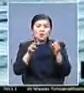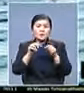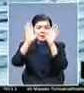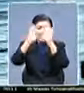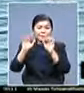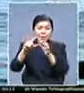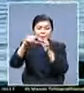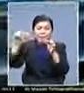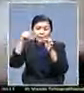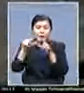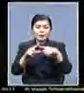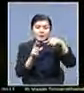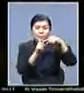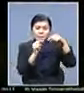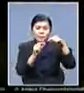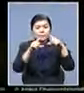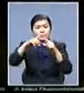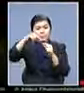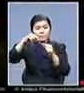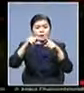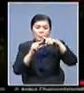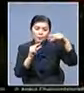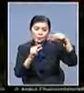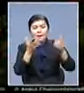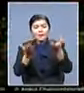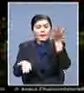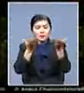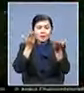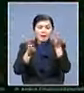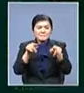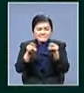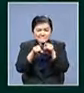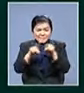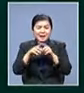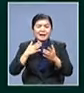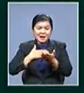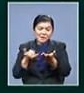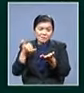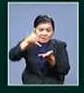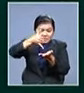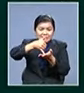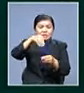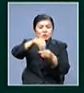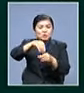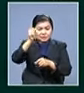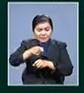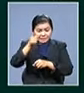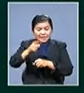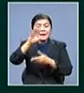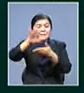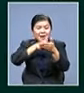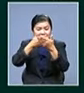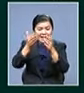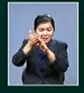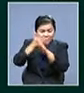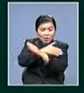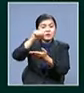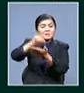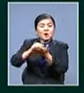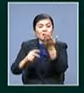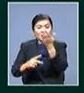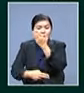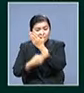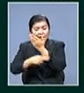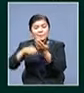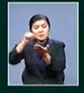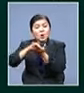ที่ปรากฏบนพื้นค่ะก็จะเหมือนกับเราอยู่ในสถานที่จริงๆนั้นเลยนะคะก็ลองนำไปประยุกต์ใช้วางแผนท่องเที่ยวหรือว่าก่อนจะจองโรงแรมลองเข้าไป